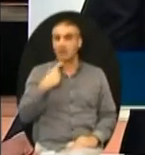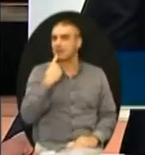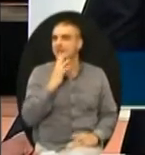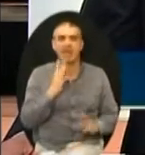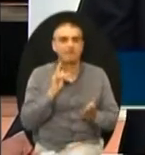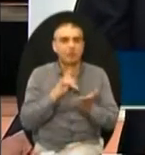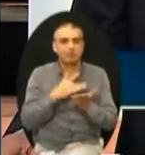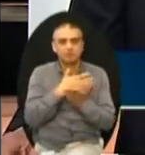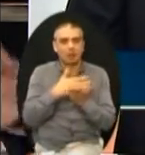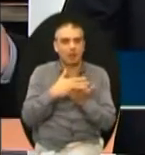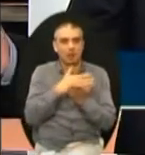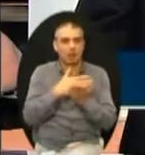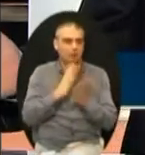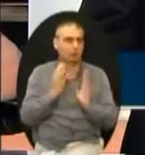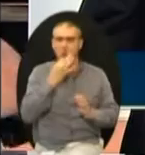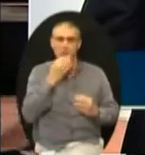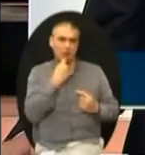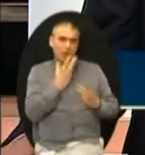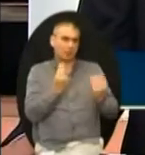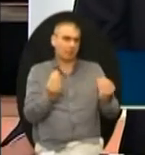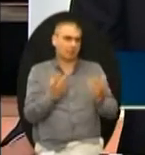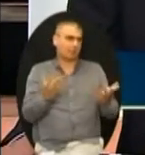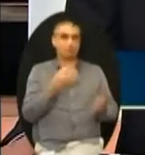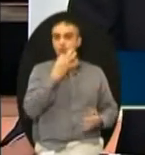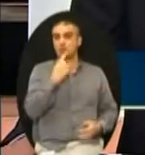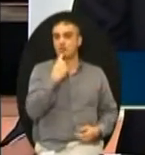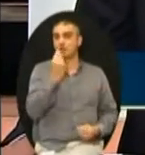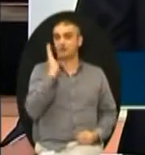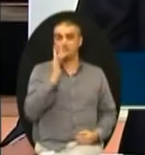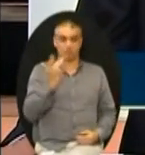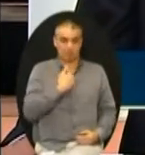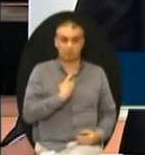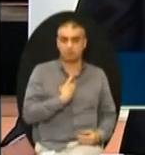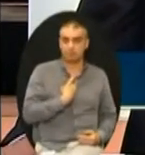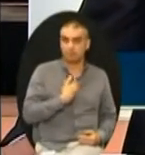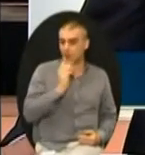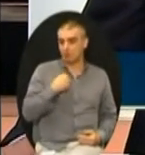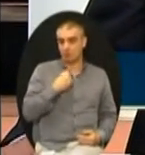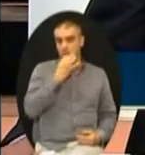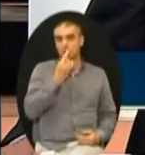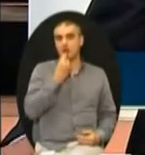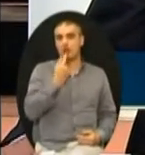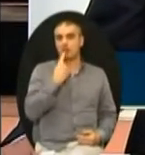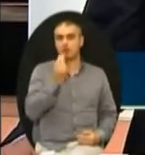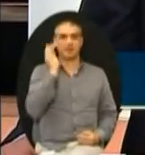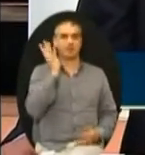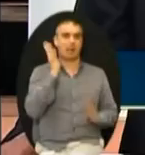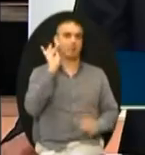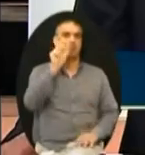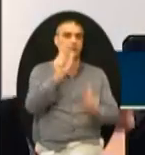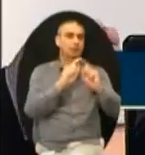איך נמצא הקו הזה. מותר להגיד הרבה דברים. מותר להגיד דברים רעים עליי, מותר גם לי להגיד דברים רעים על אנשים